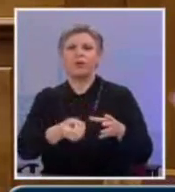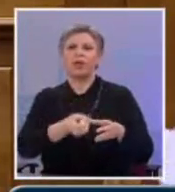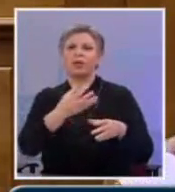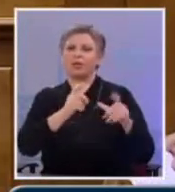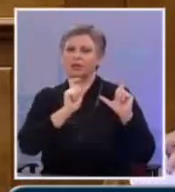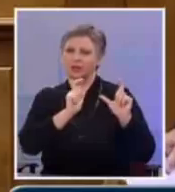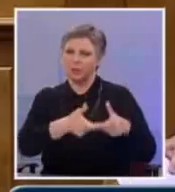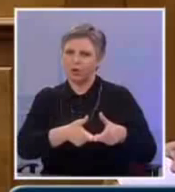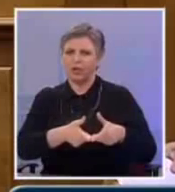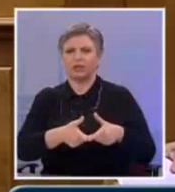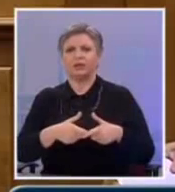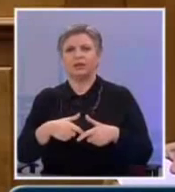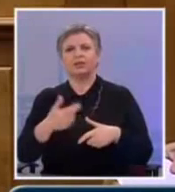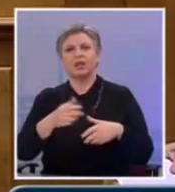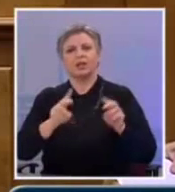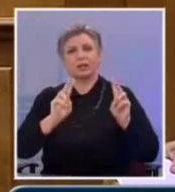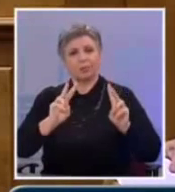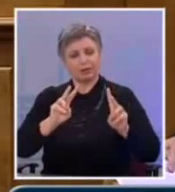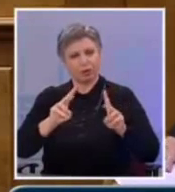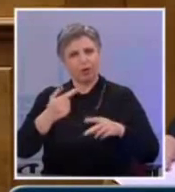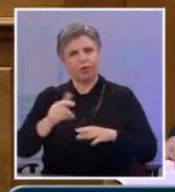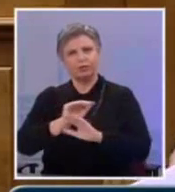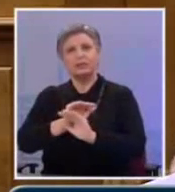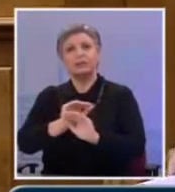σας καλώ να προσφέρετε στη χώρα την τελευταία